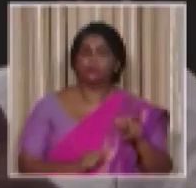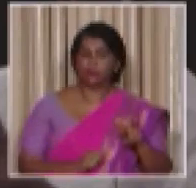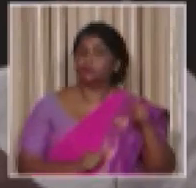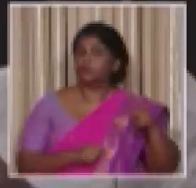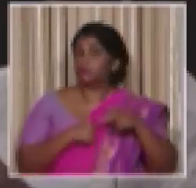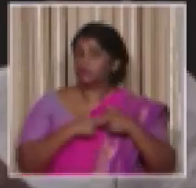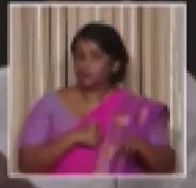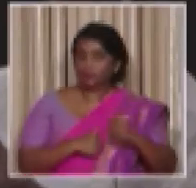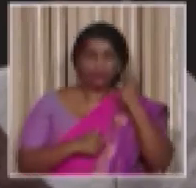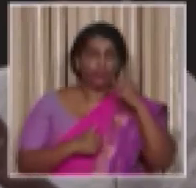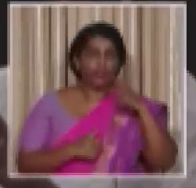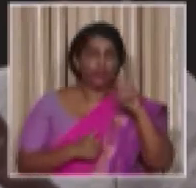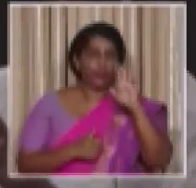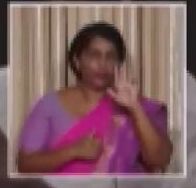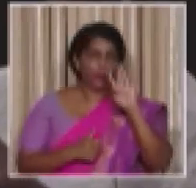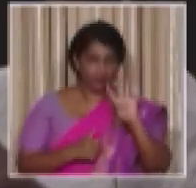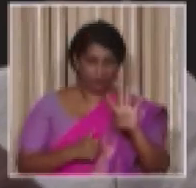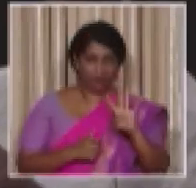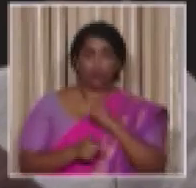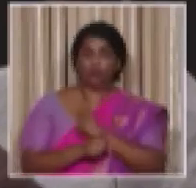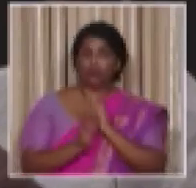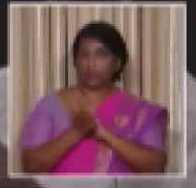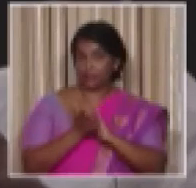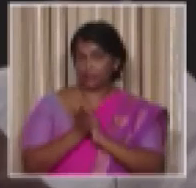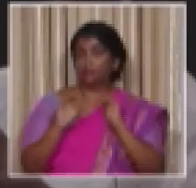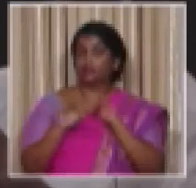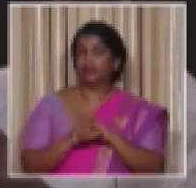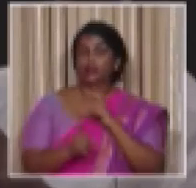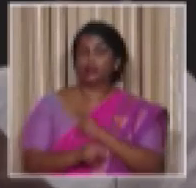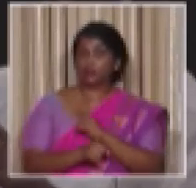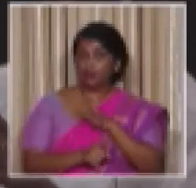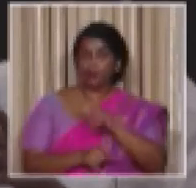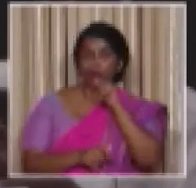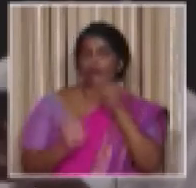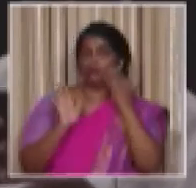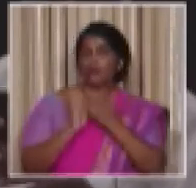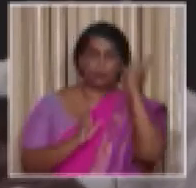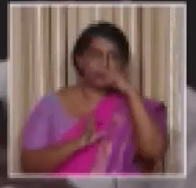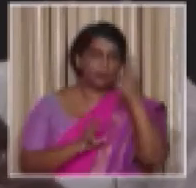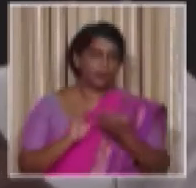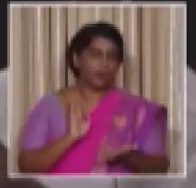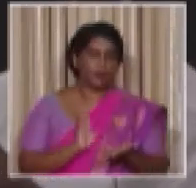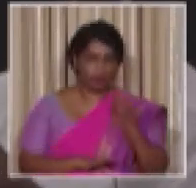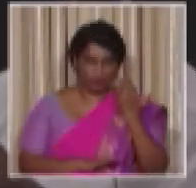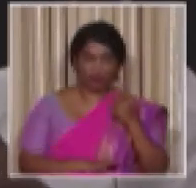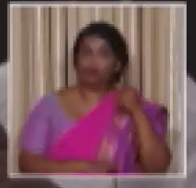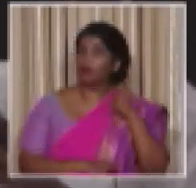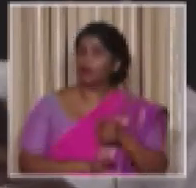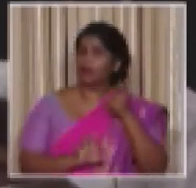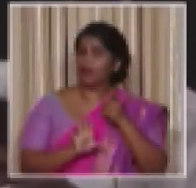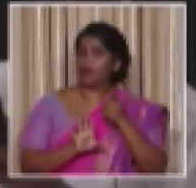ඒකට හේතුව තමයි 1994 ගුරු සේවාව පිහිටවනකොට ගුරු සේවය තමයි සලකා බැලුවේ වැටුප වැඩි කරන්නේ. මේක මේ